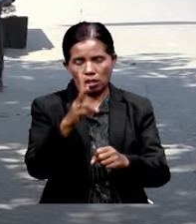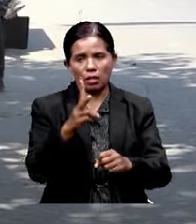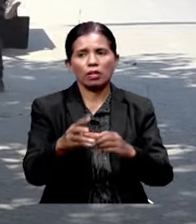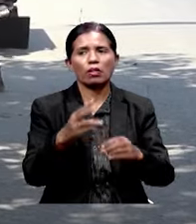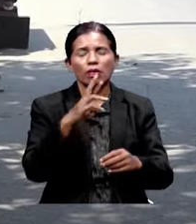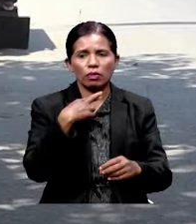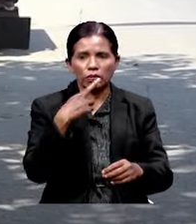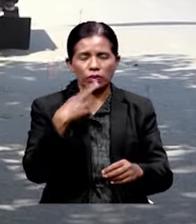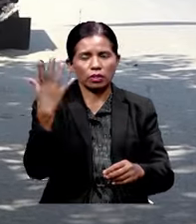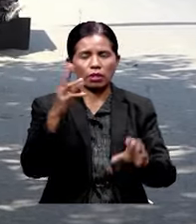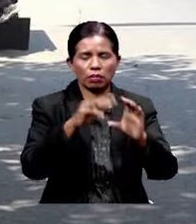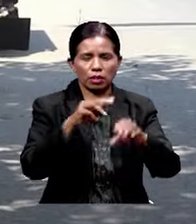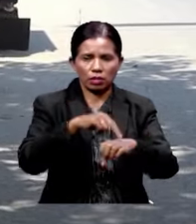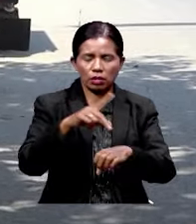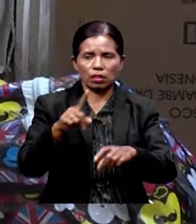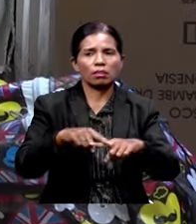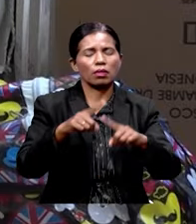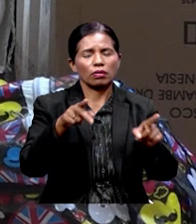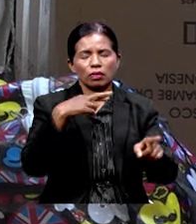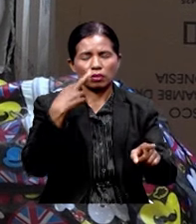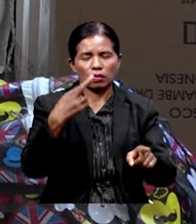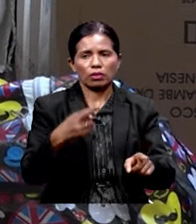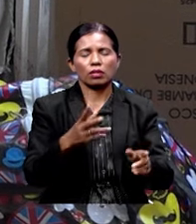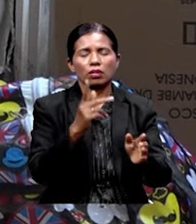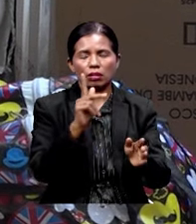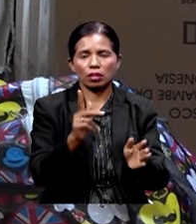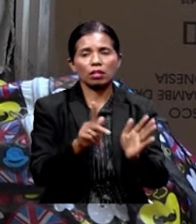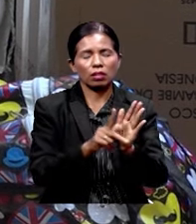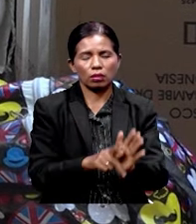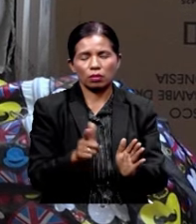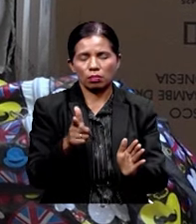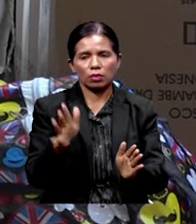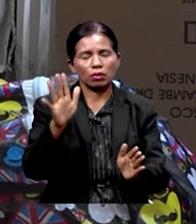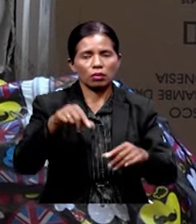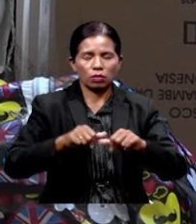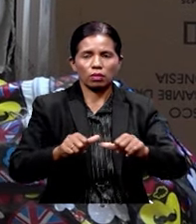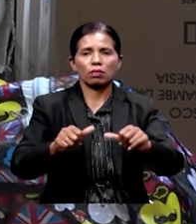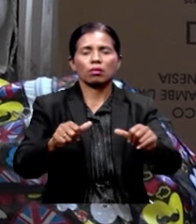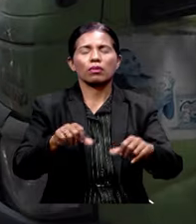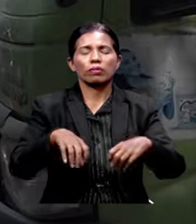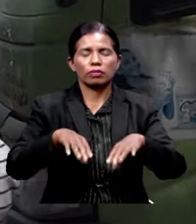di mercado nasional, mai be fos ho kilograma ruan nolo resin lima continua fang ho falling dolar